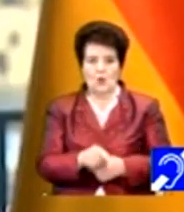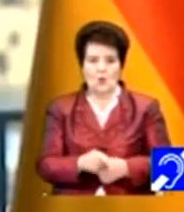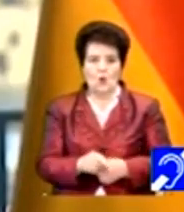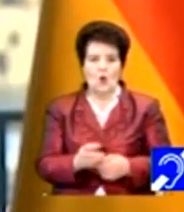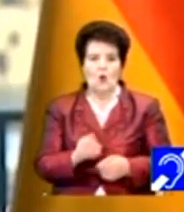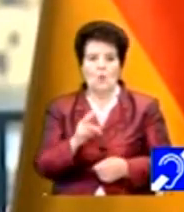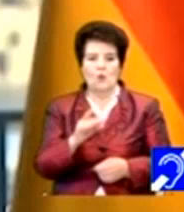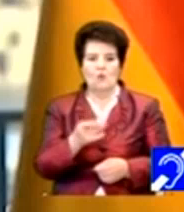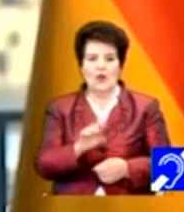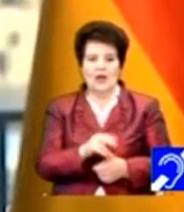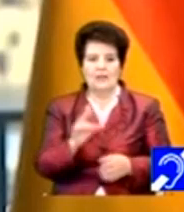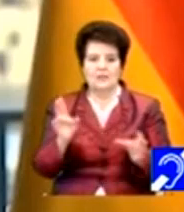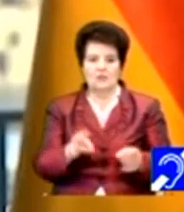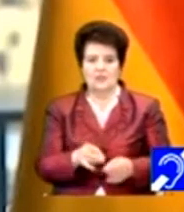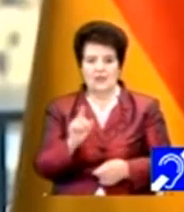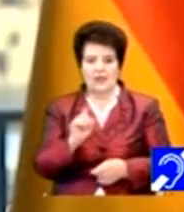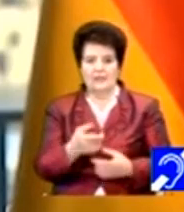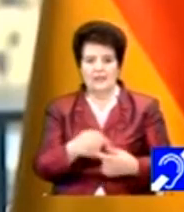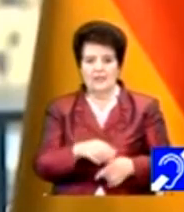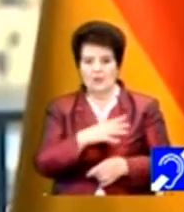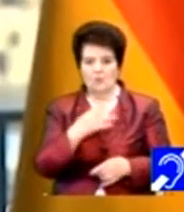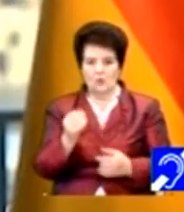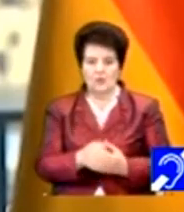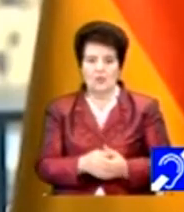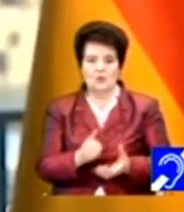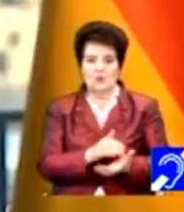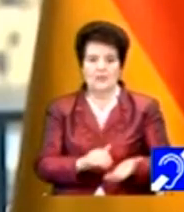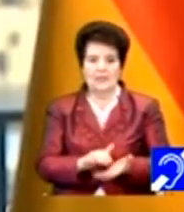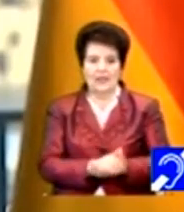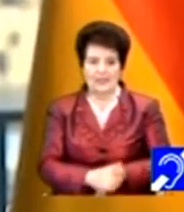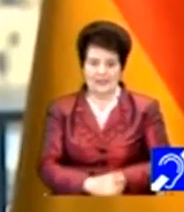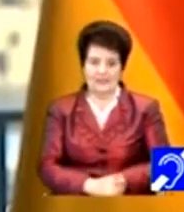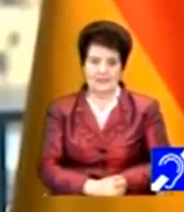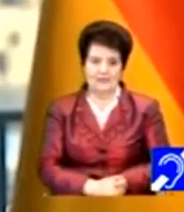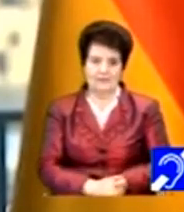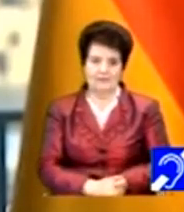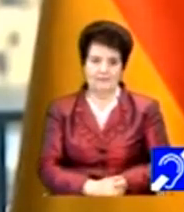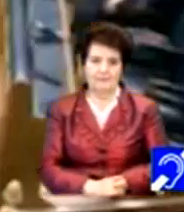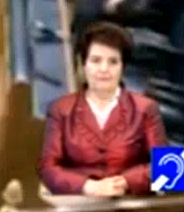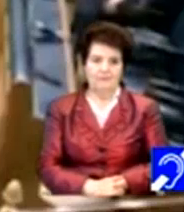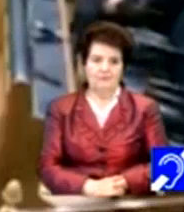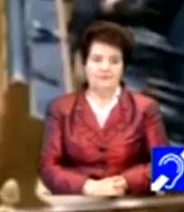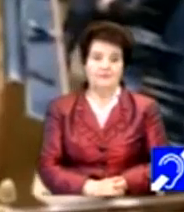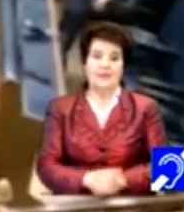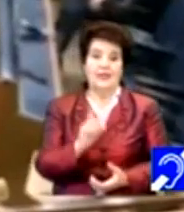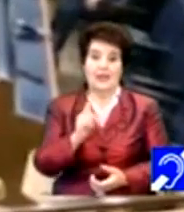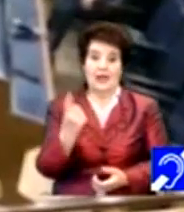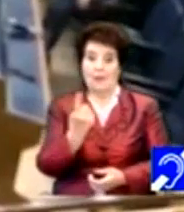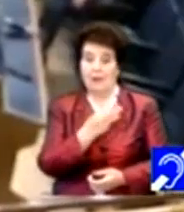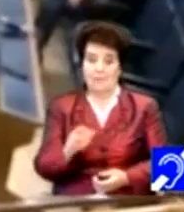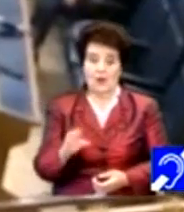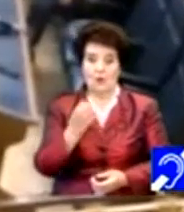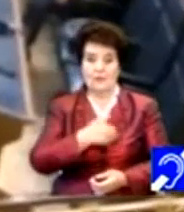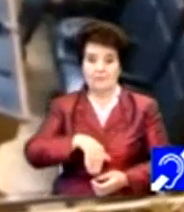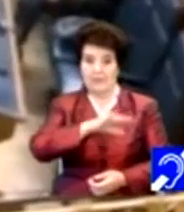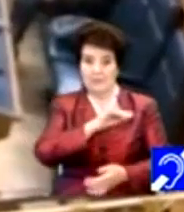mehr, bei der es so sehr auf unser gemeinsames, solidarisches Handeln ankommt. Iar premierul spaniol